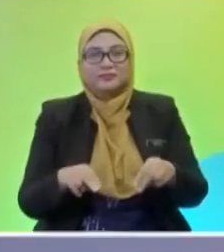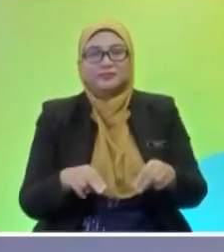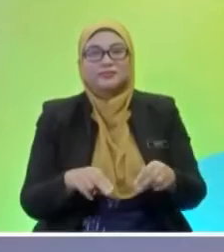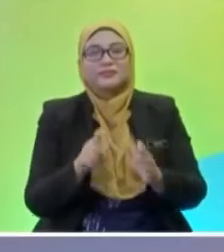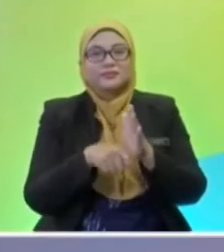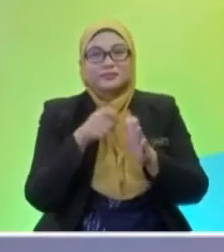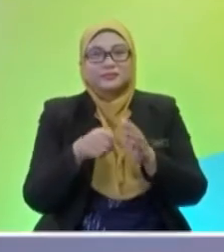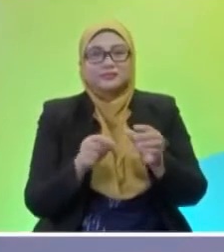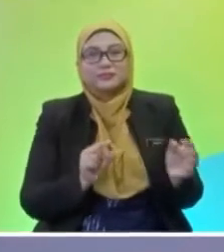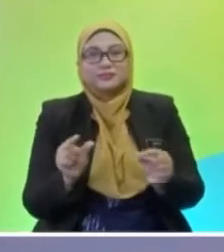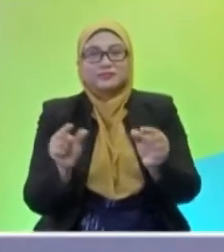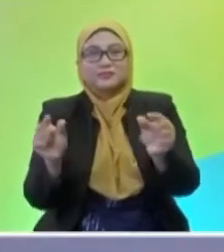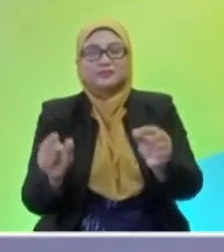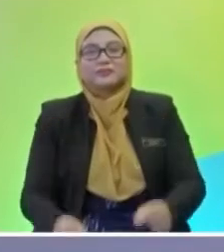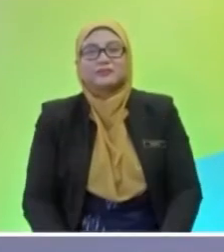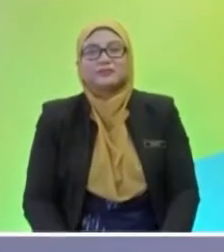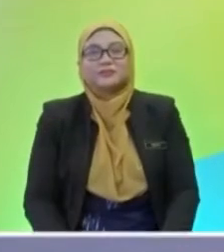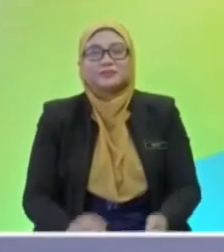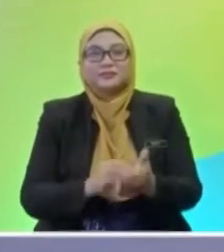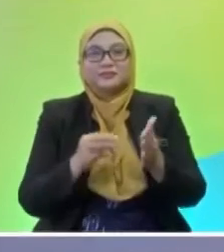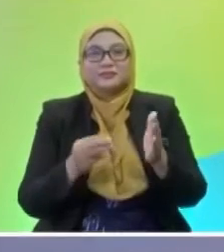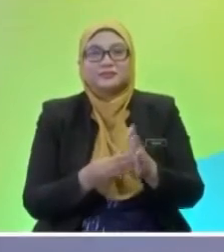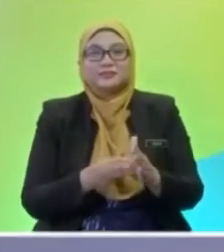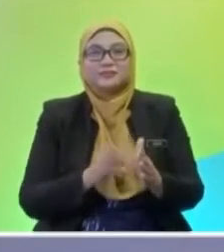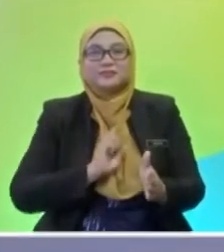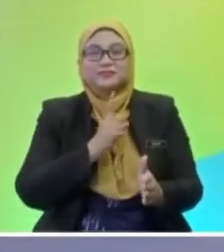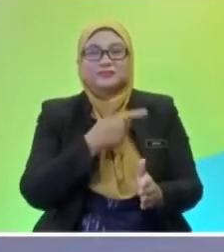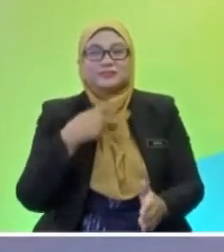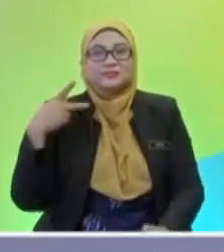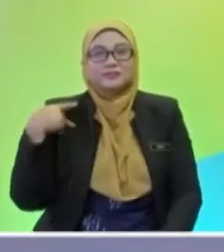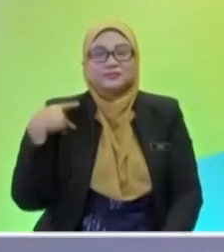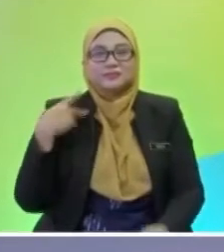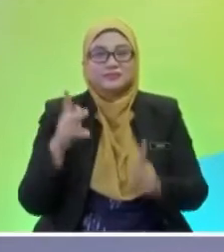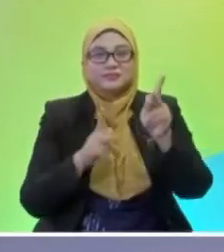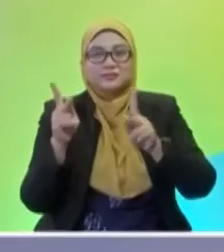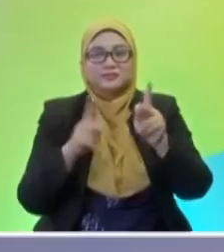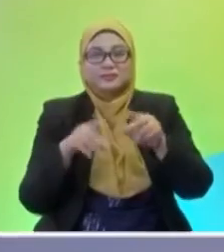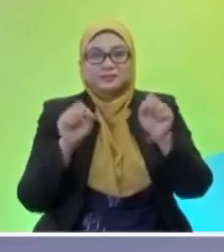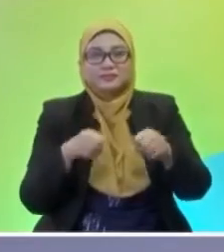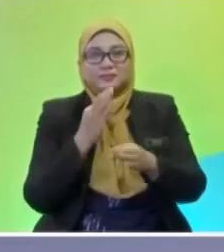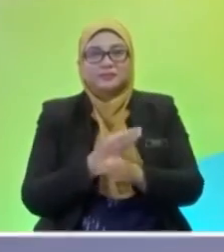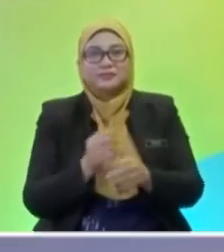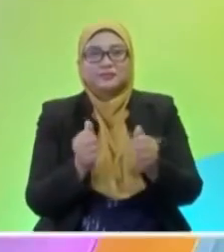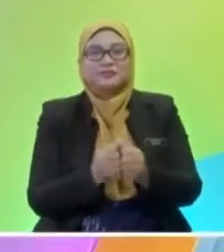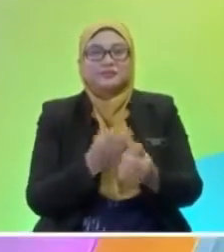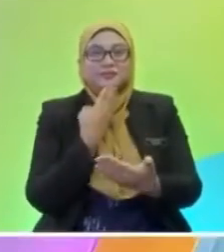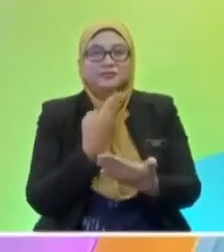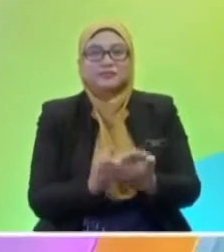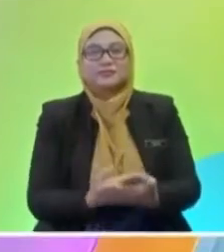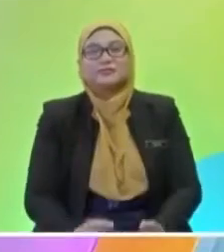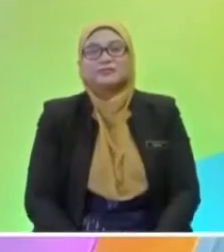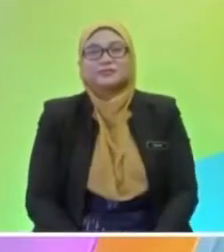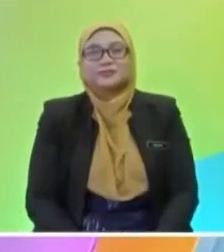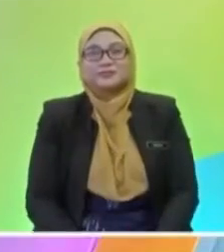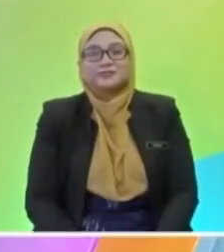berpusing. Bergerak lah. Jadi maknanya kita punya ni kereta kawalan jauh berfungsi dengan baik sekali. Ya, baiklah